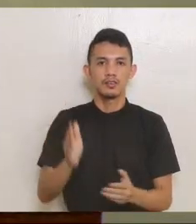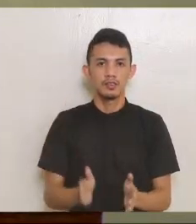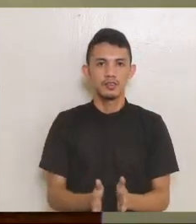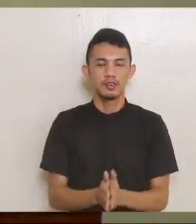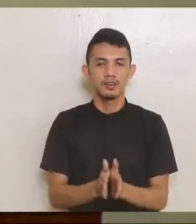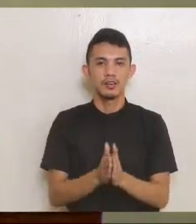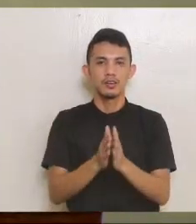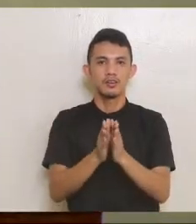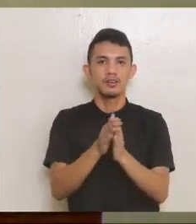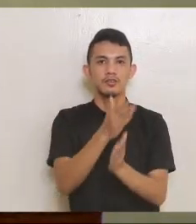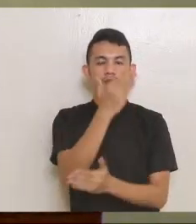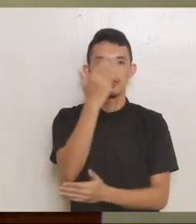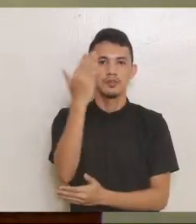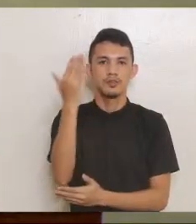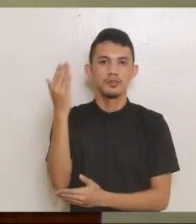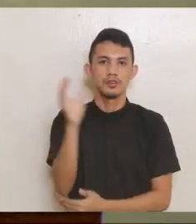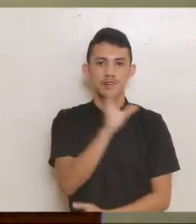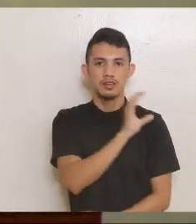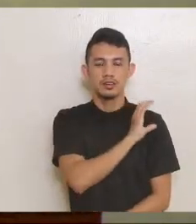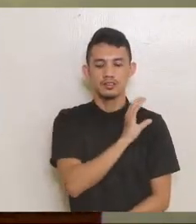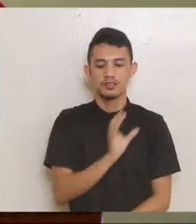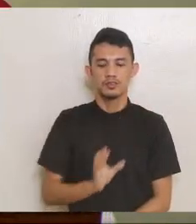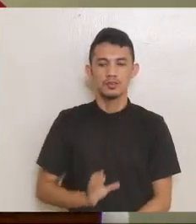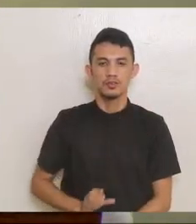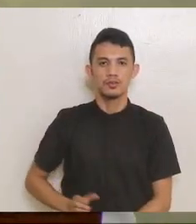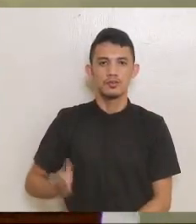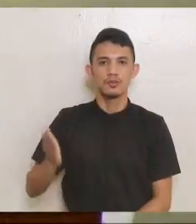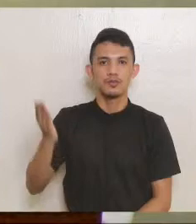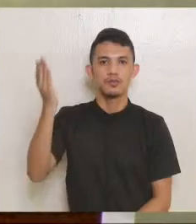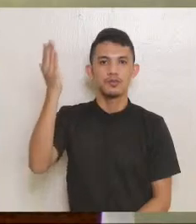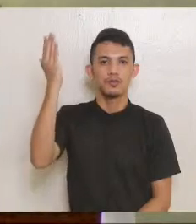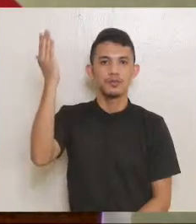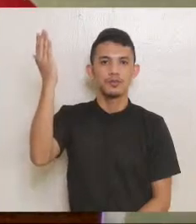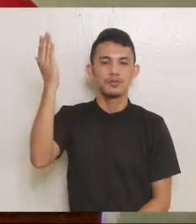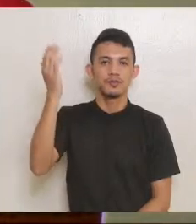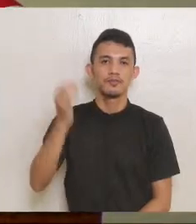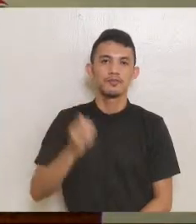Daigo ni ka, O Kristo.